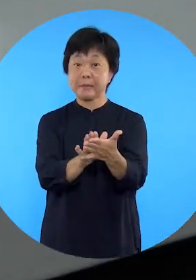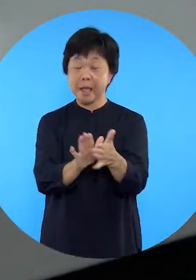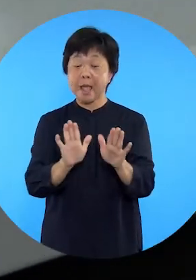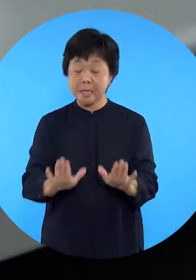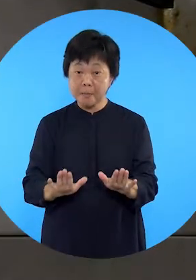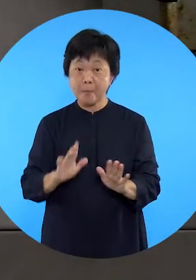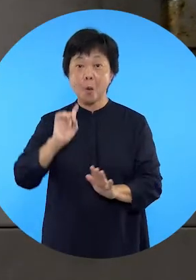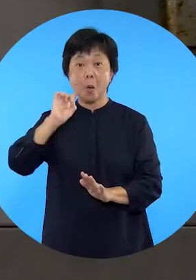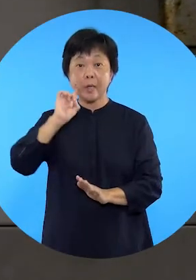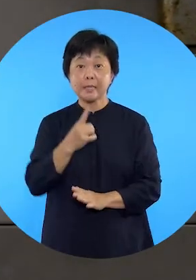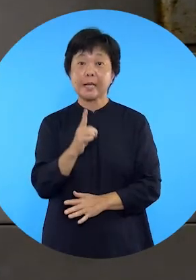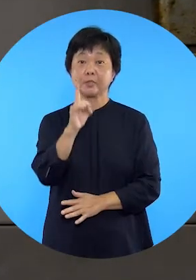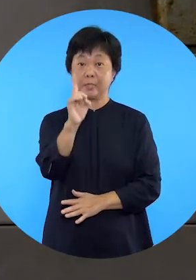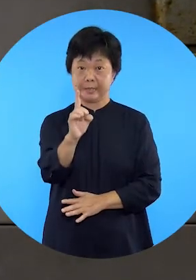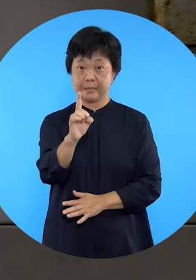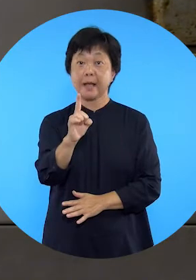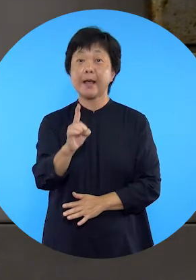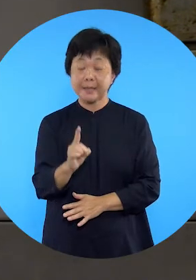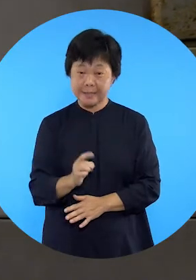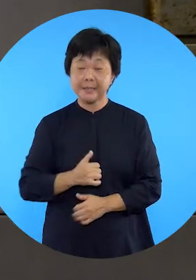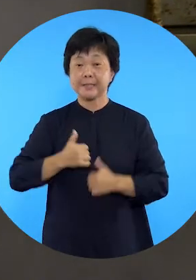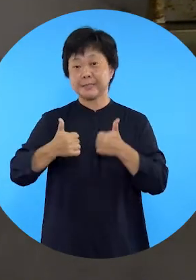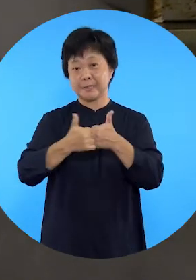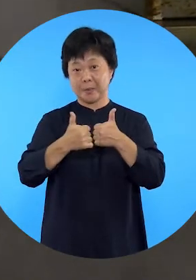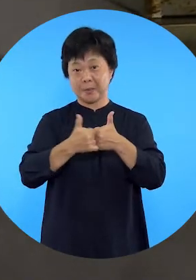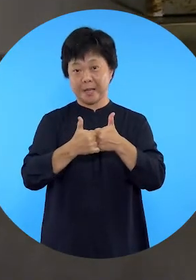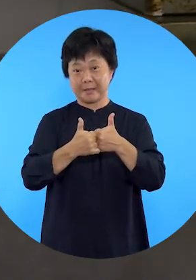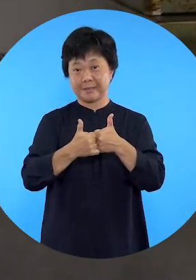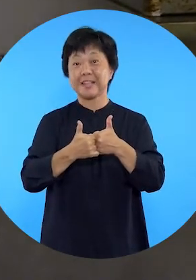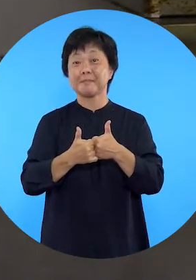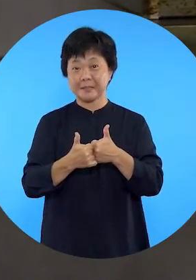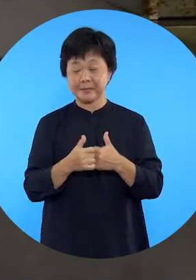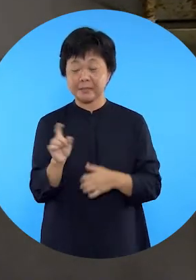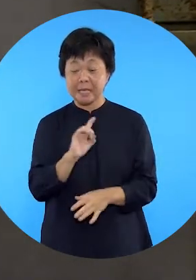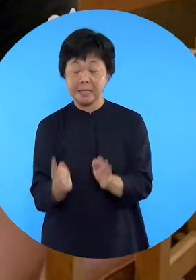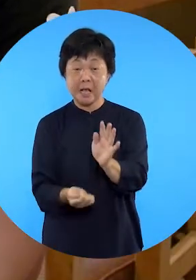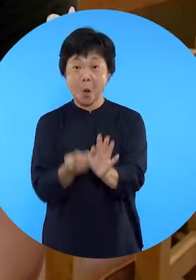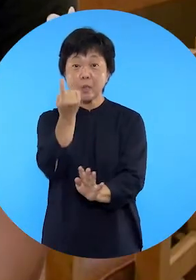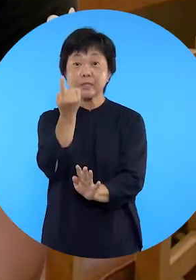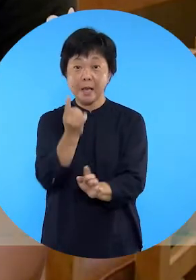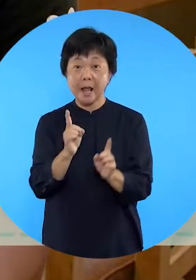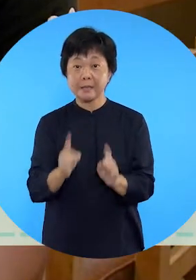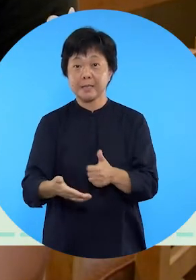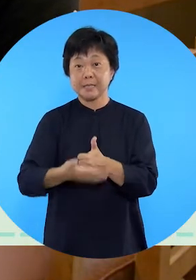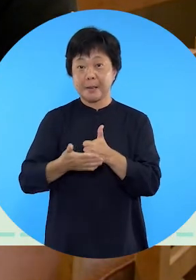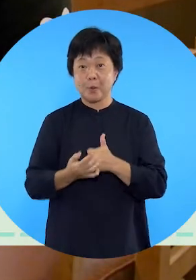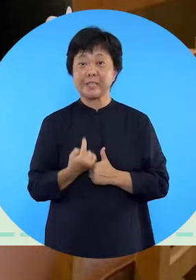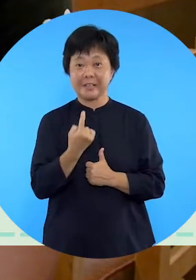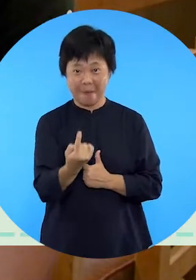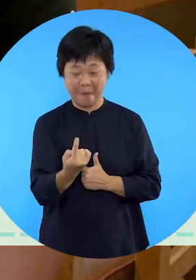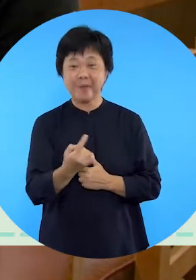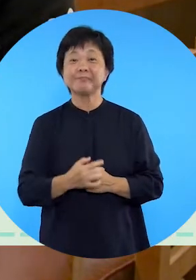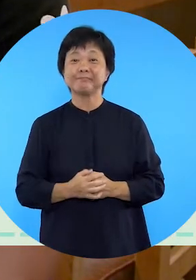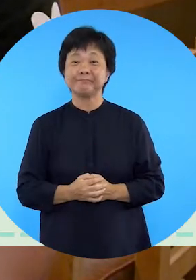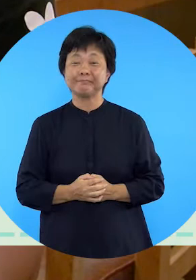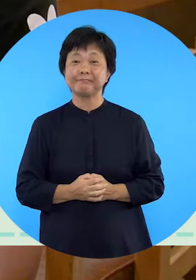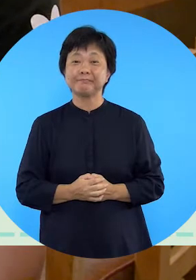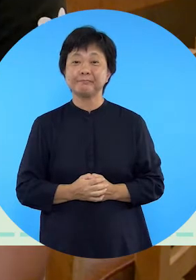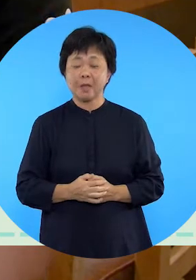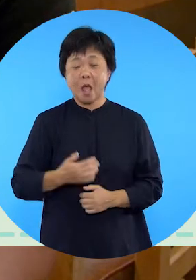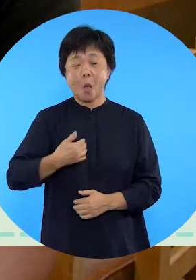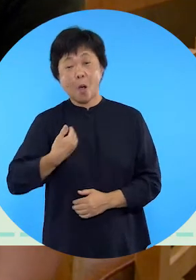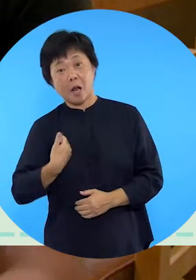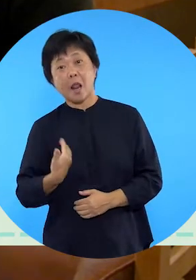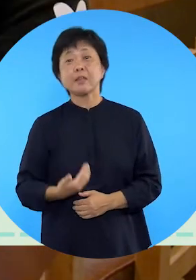あって、いまだに月1で利用させていただいてる感じですね。何かがあったらまずネリサポに行こうみたいな感じ